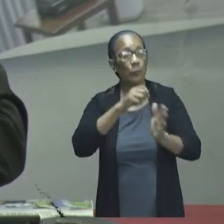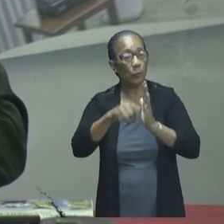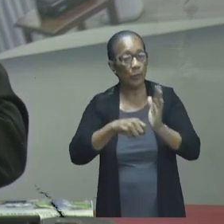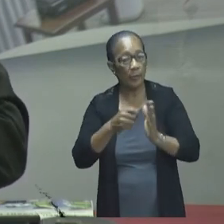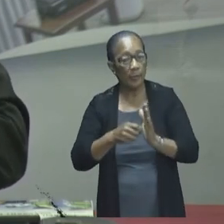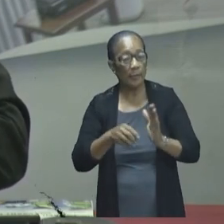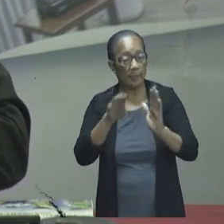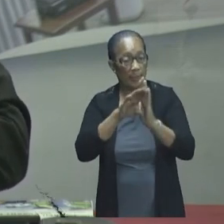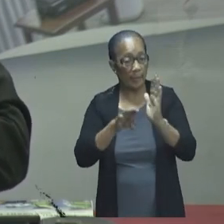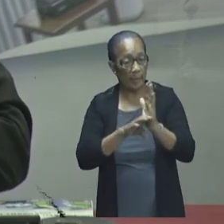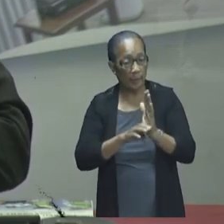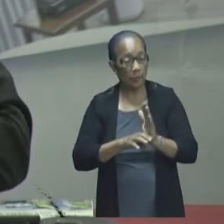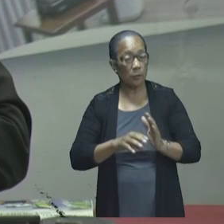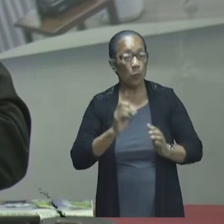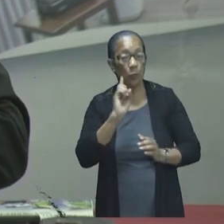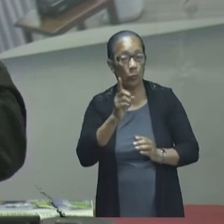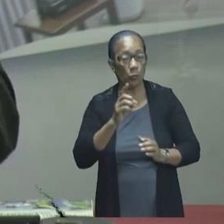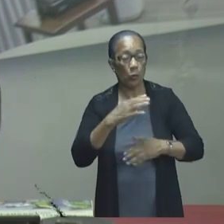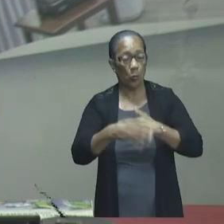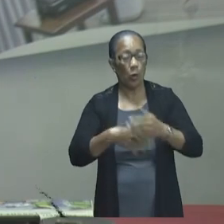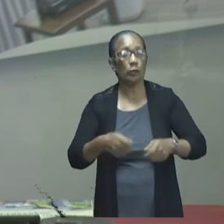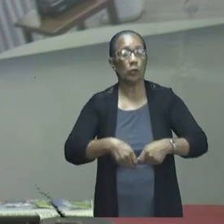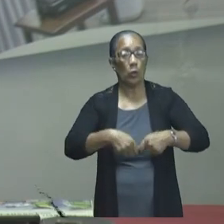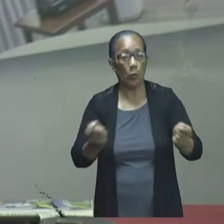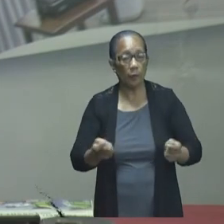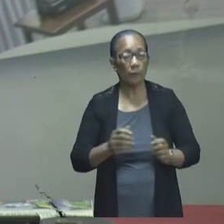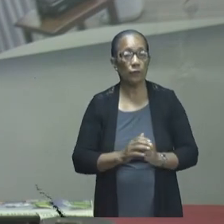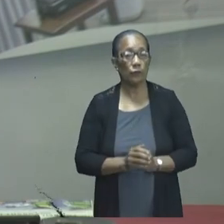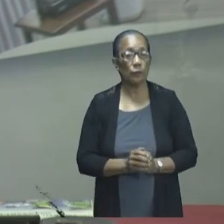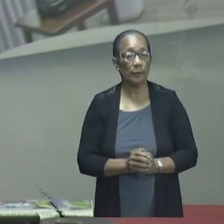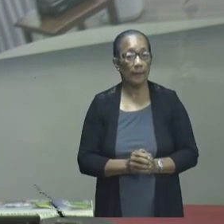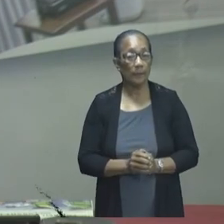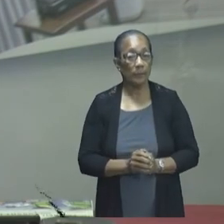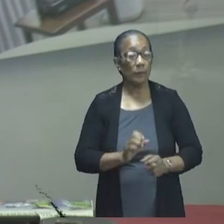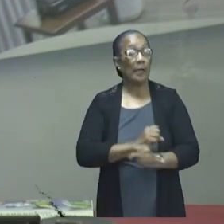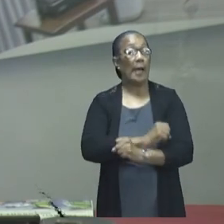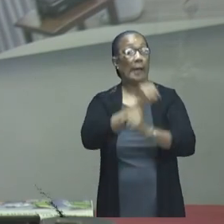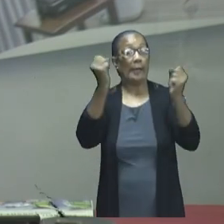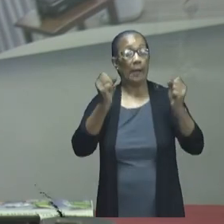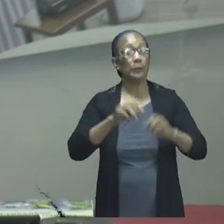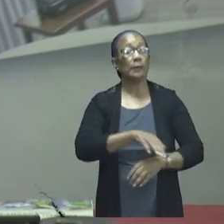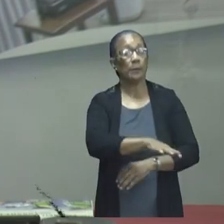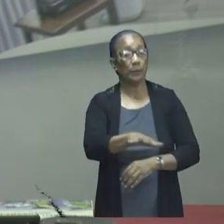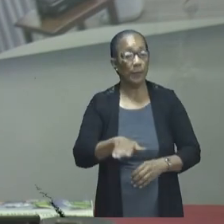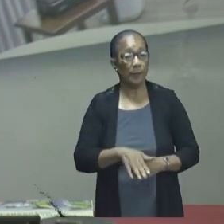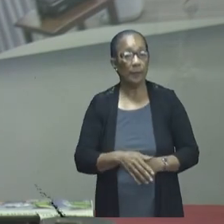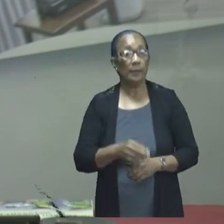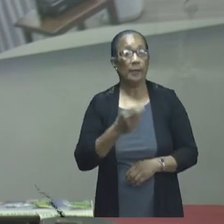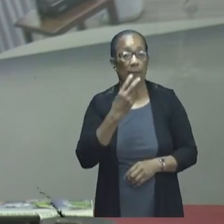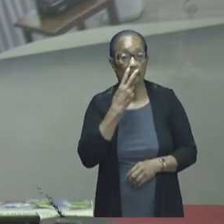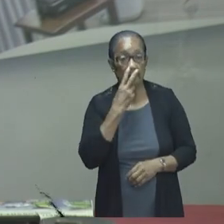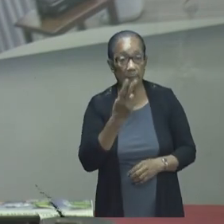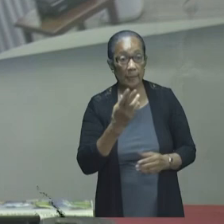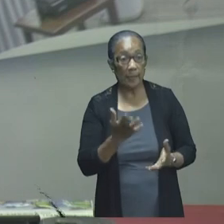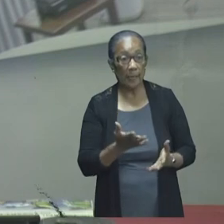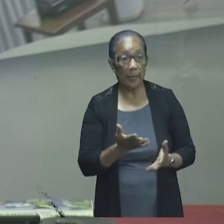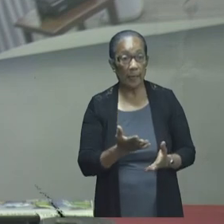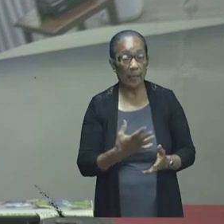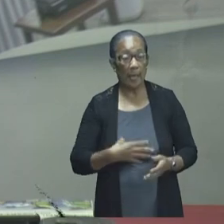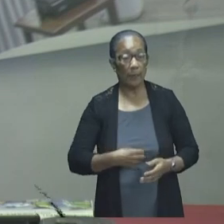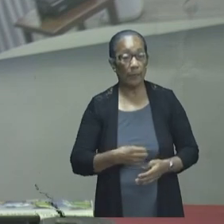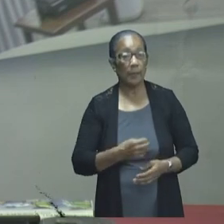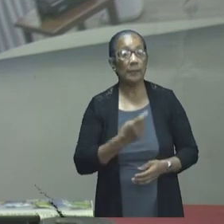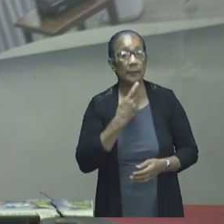organisatie van de regering gaan uitvoeren rampgebied ja ik zie je dat hier dalen we dat we heb ik heb net